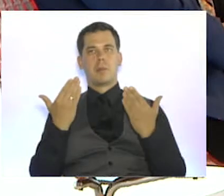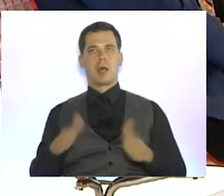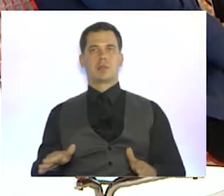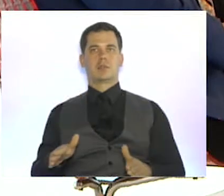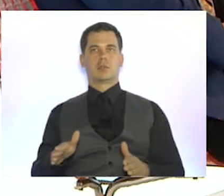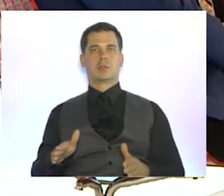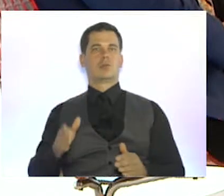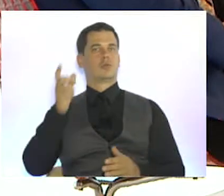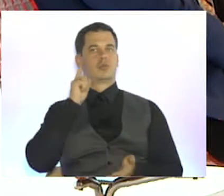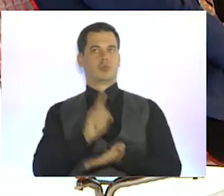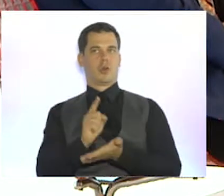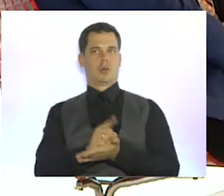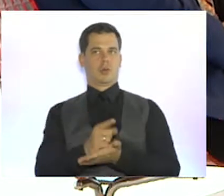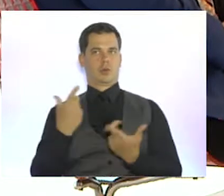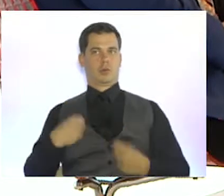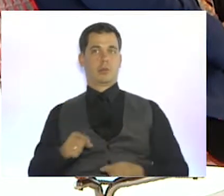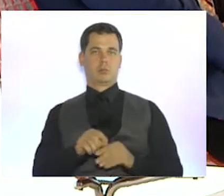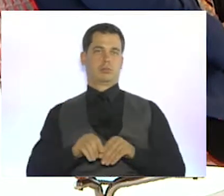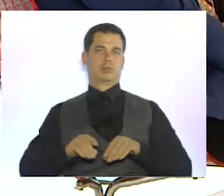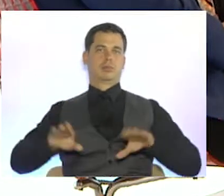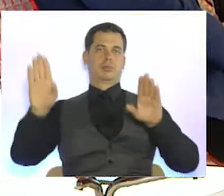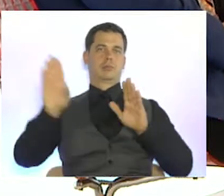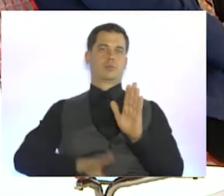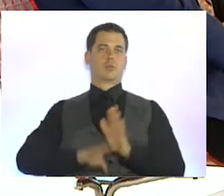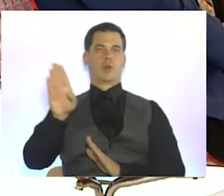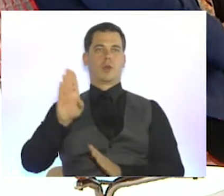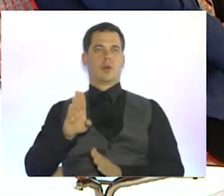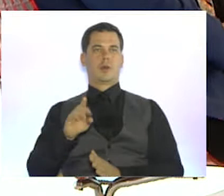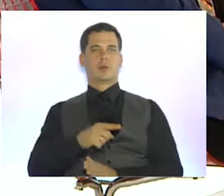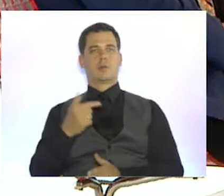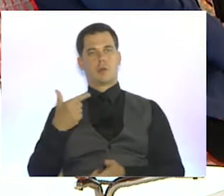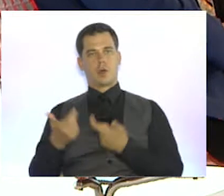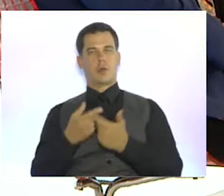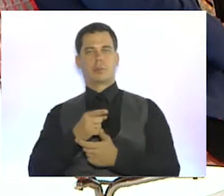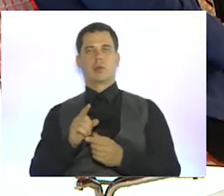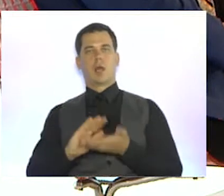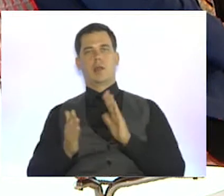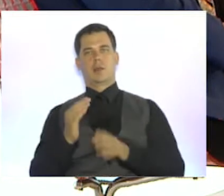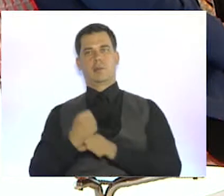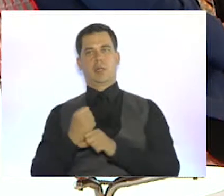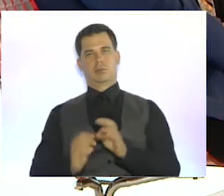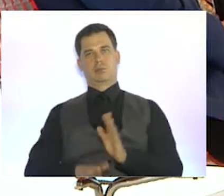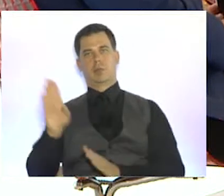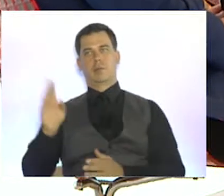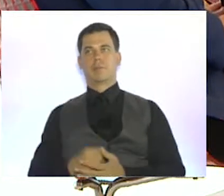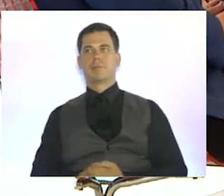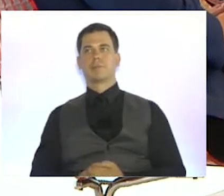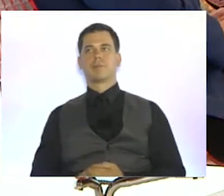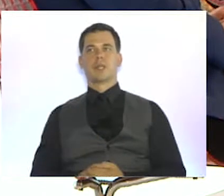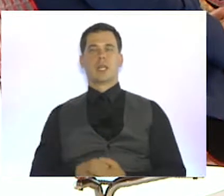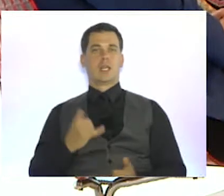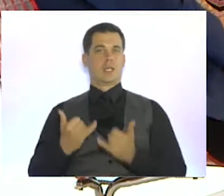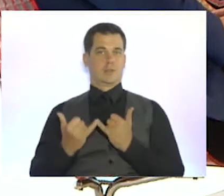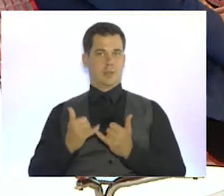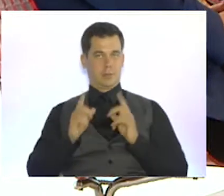niezmiernie zdolne, które później śmiało radzą sobie na rynku pracy. Zatem jeśli miałbym